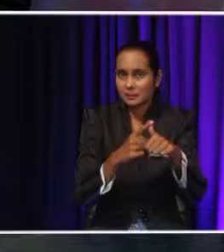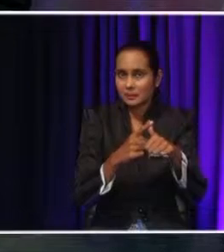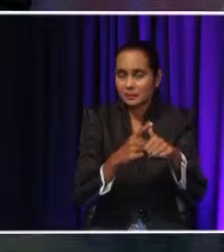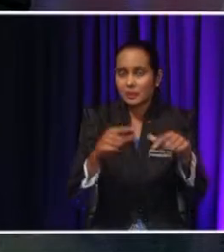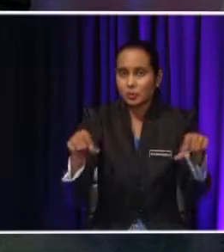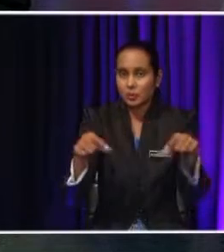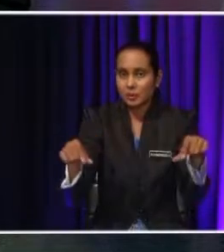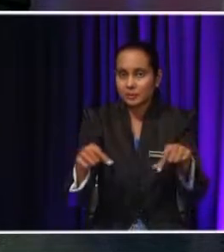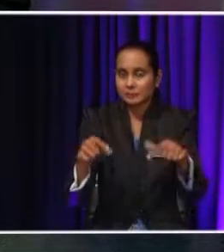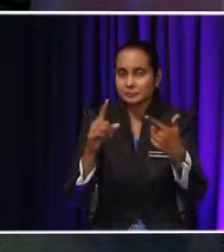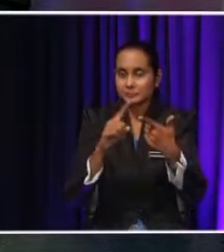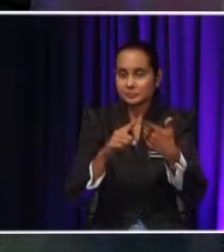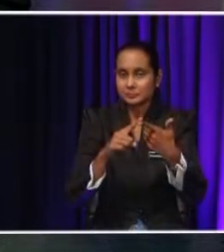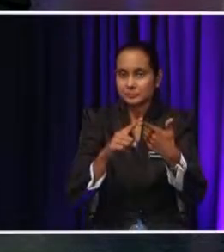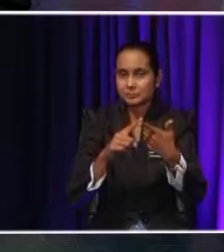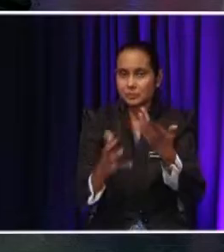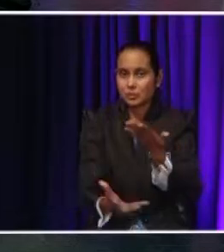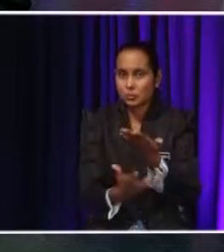menggoreng mengukus